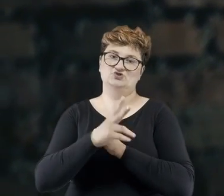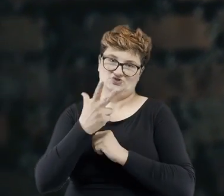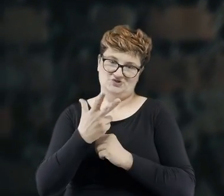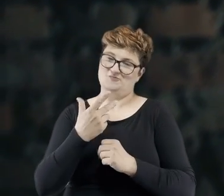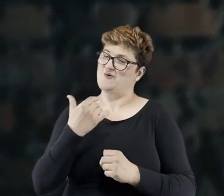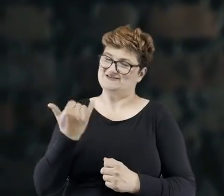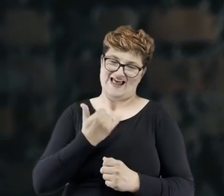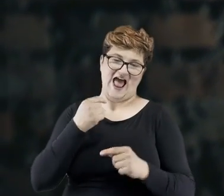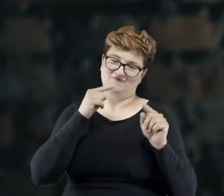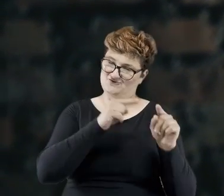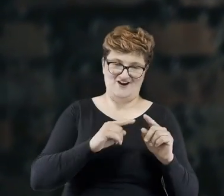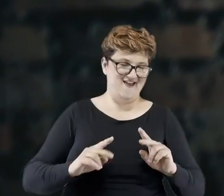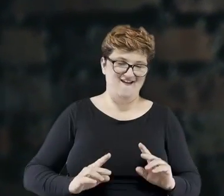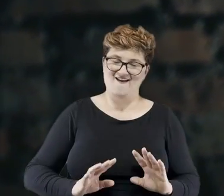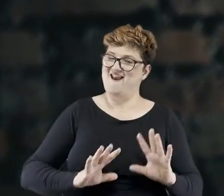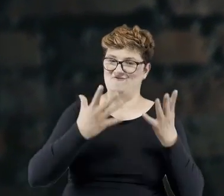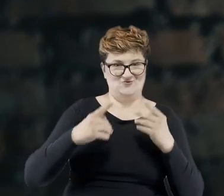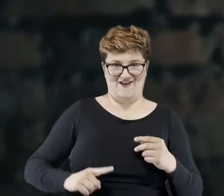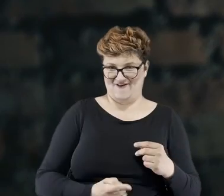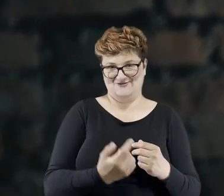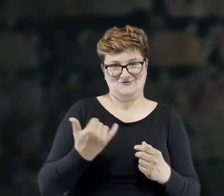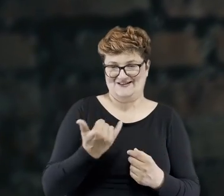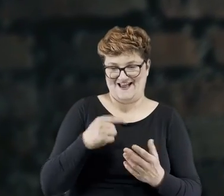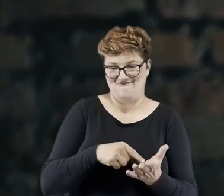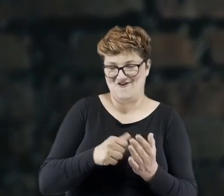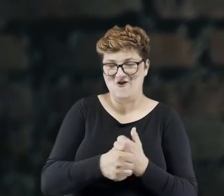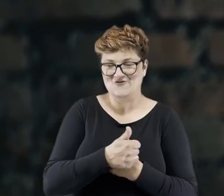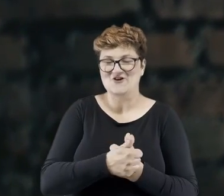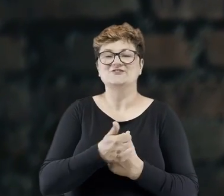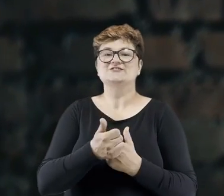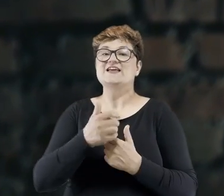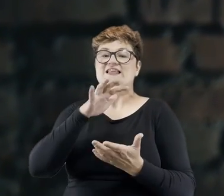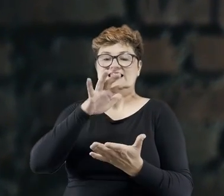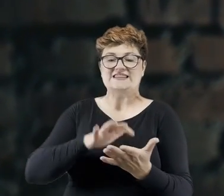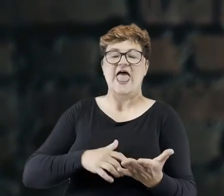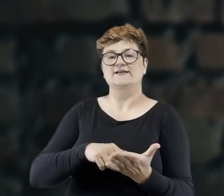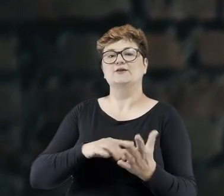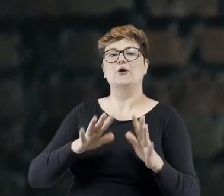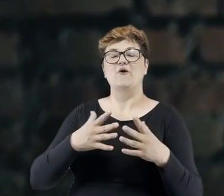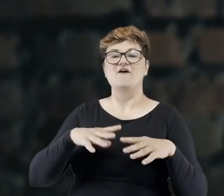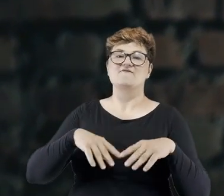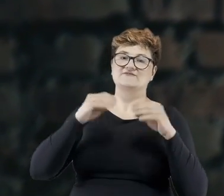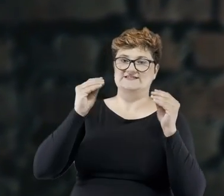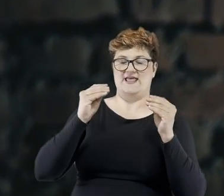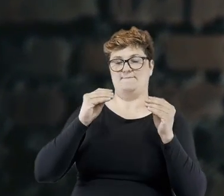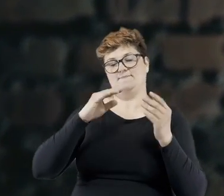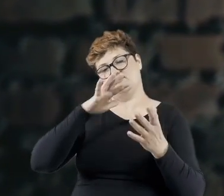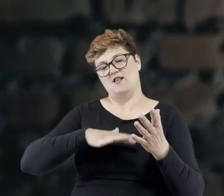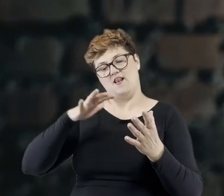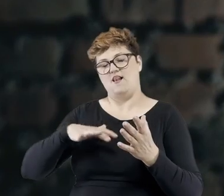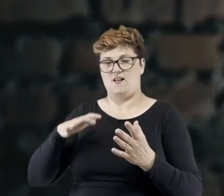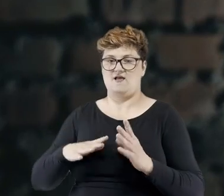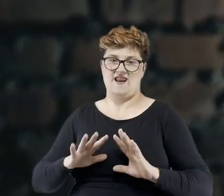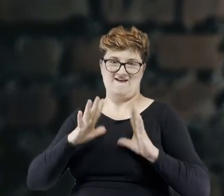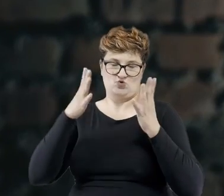1793, bo to oczywiście chodzi zawsze, jak zawsze, o rewolucję francuską. I ten tekst jest takim rodzajem jakby wstępu do jej tekstów